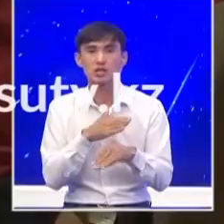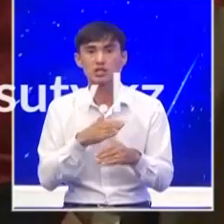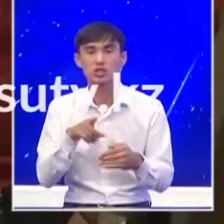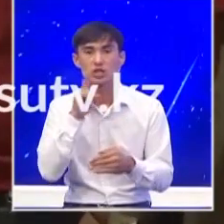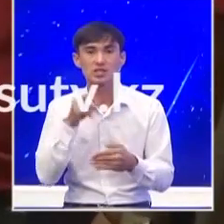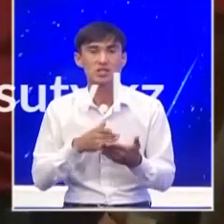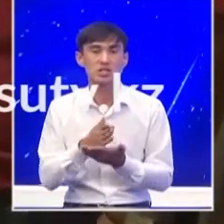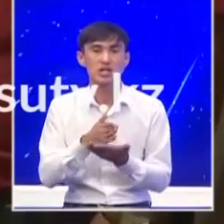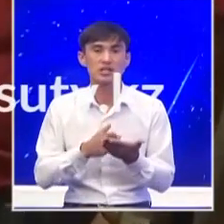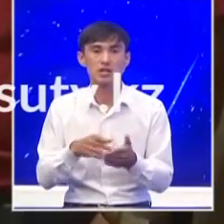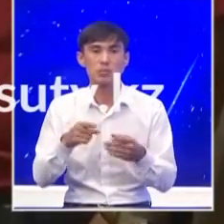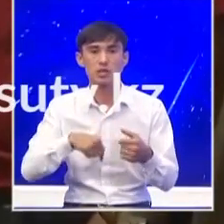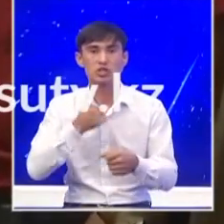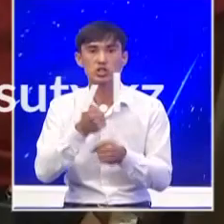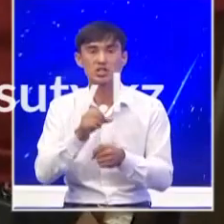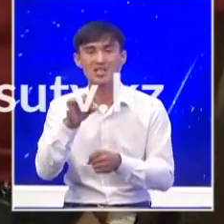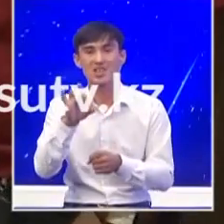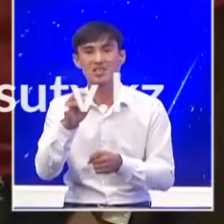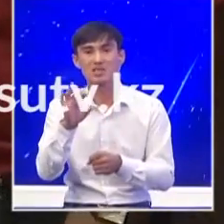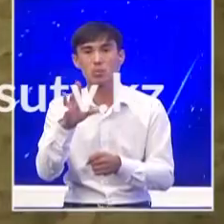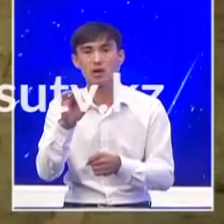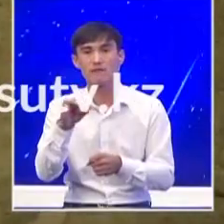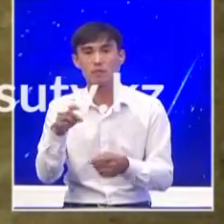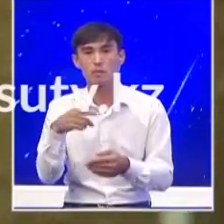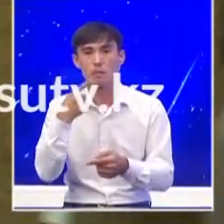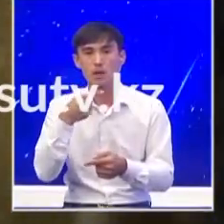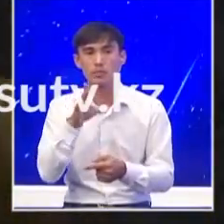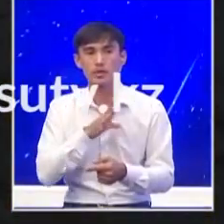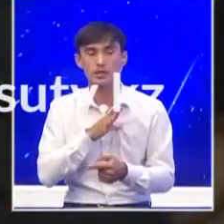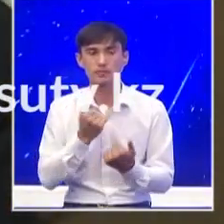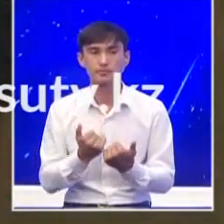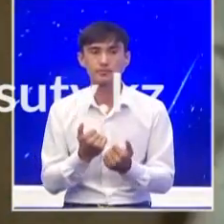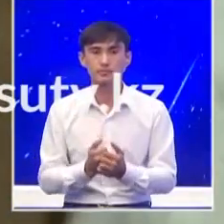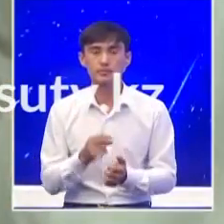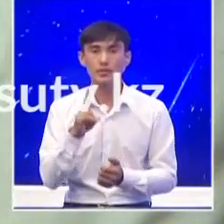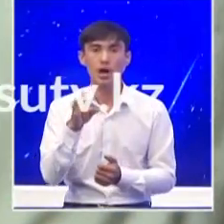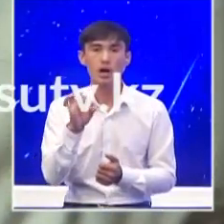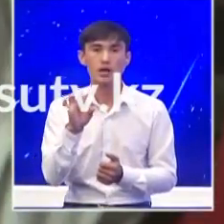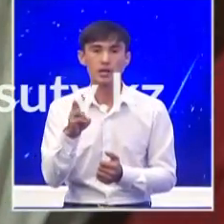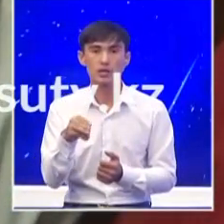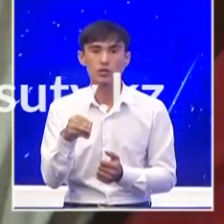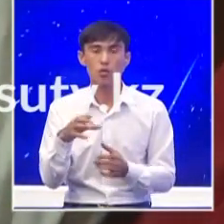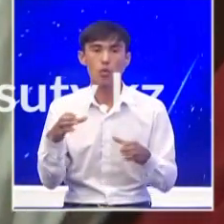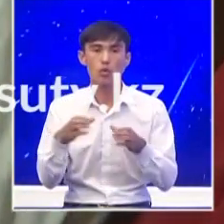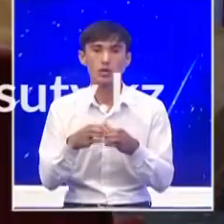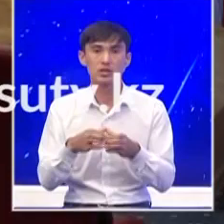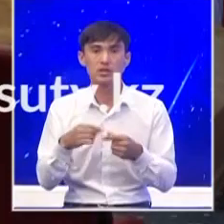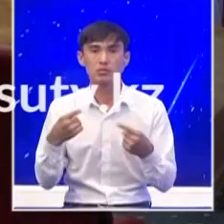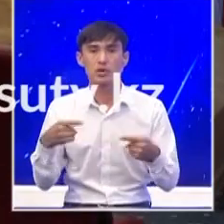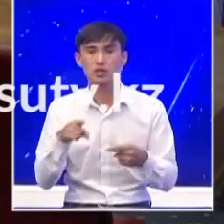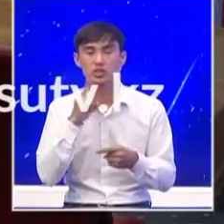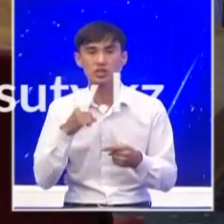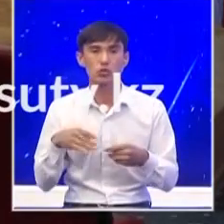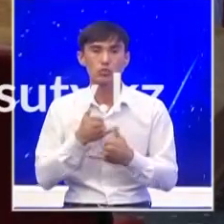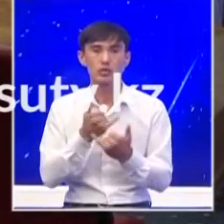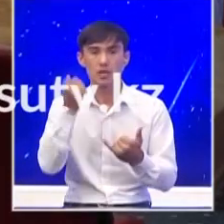мәселелері басқармасының басшысы Елдар Сапаров мәлімдеді. Гүлнар Мұқанқызына, қарекет қорының салымшыларына да бәріне үлкен рахмет.